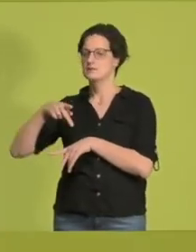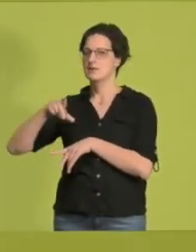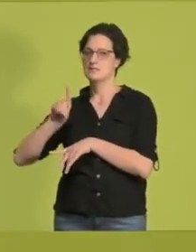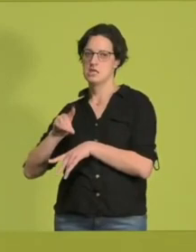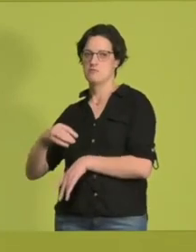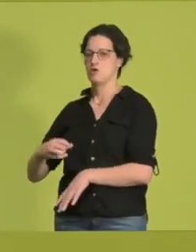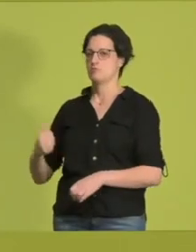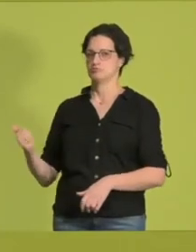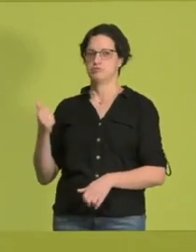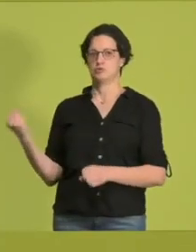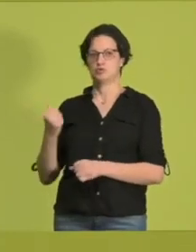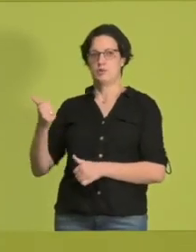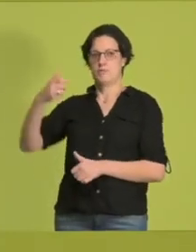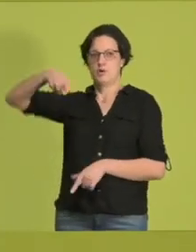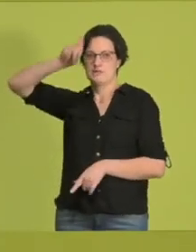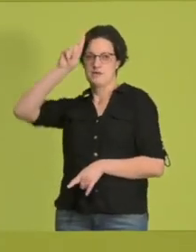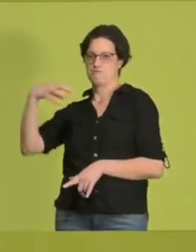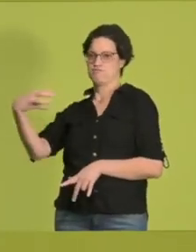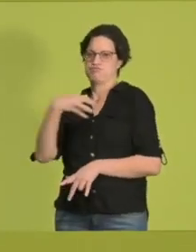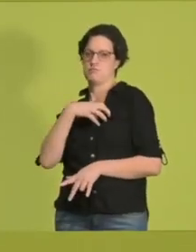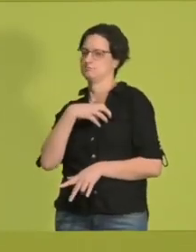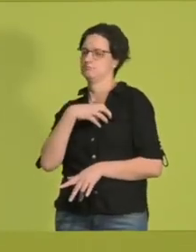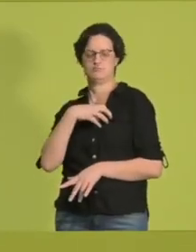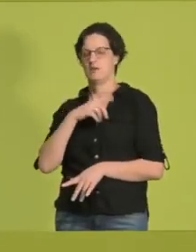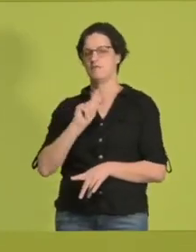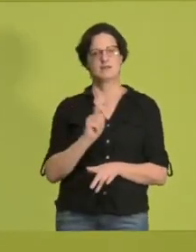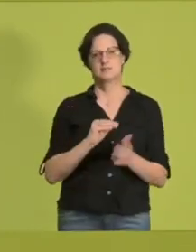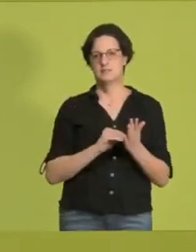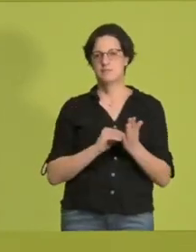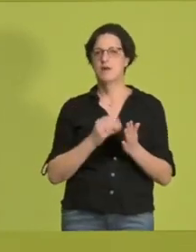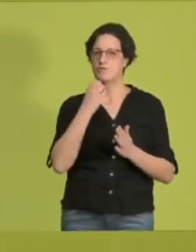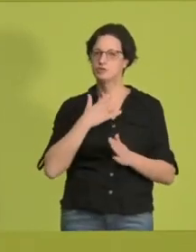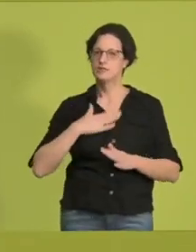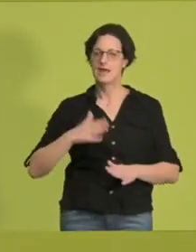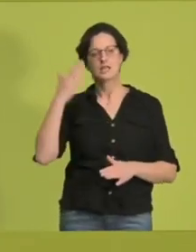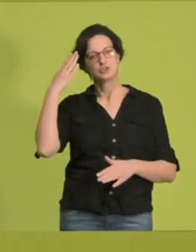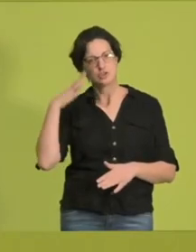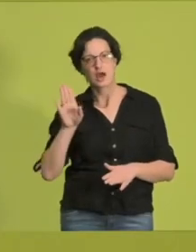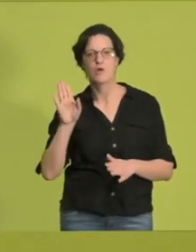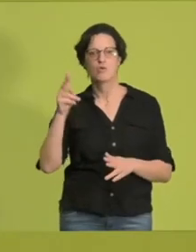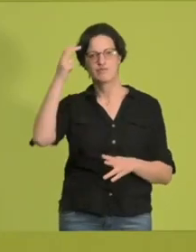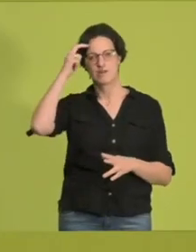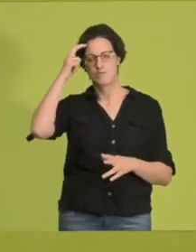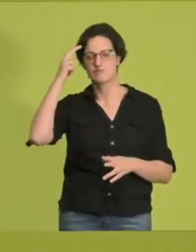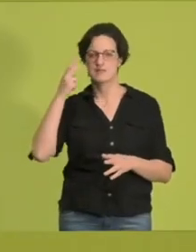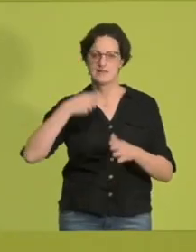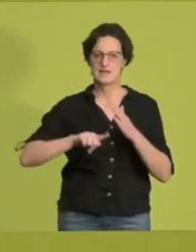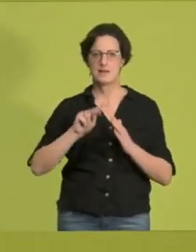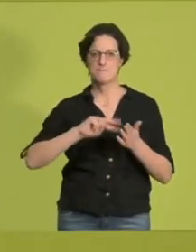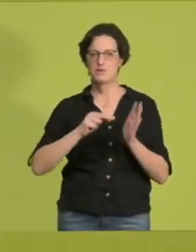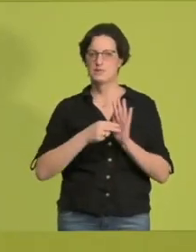machen wir nicht mit wir stehen für eine rationale innenpolitik und nicht für populistische